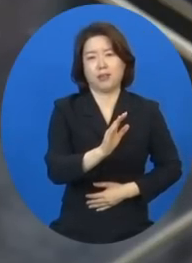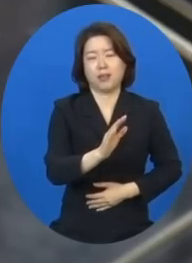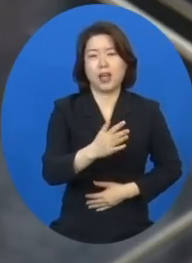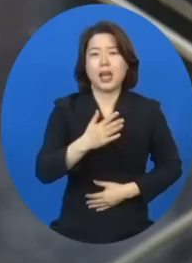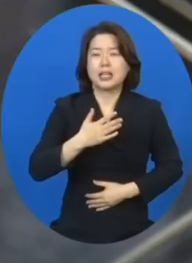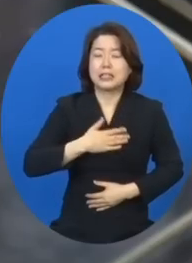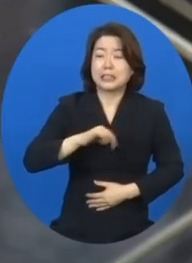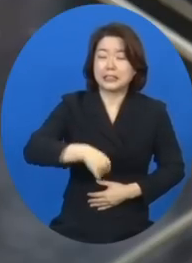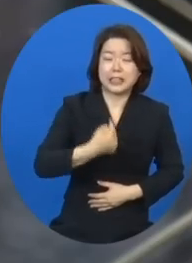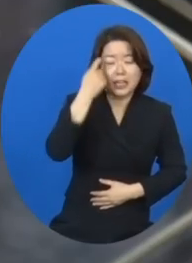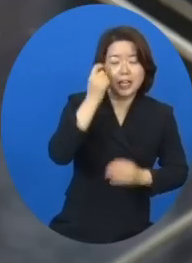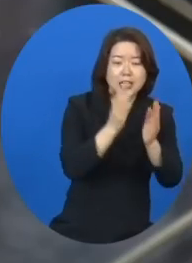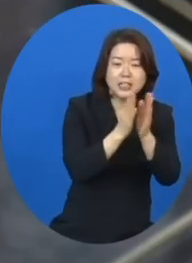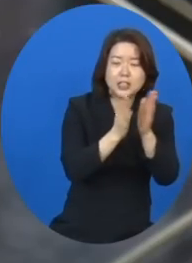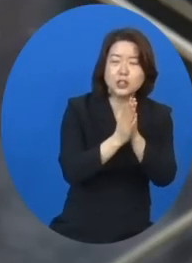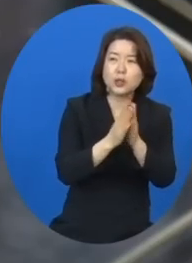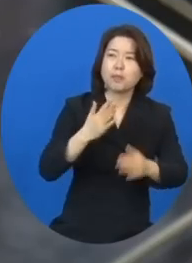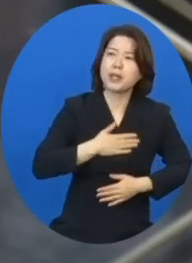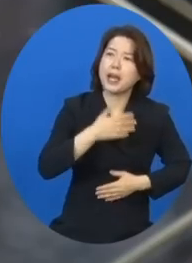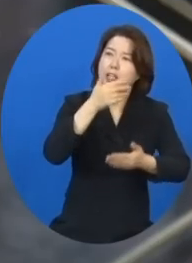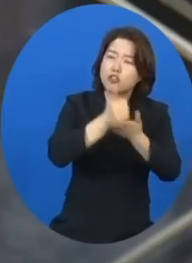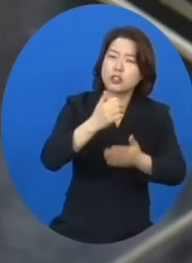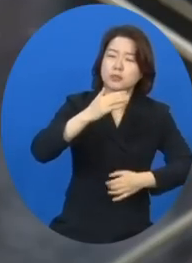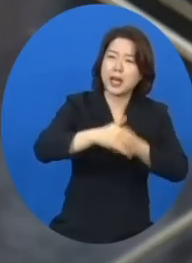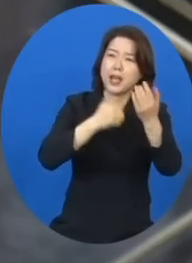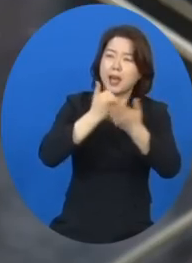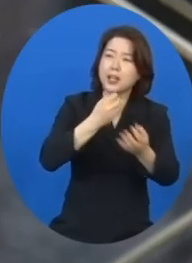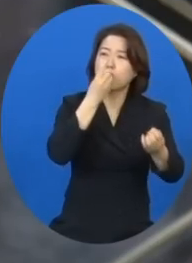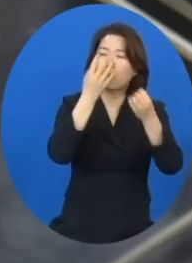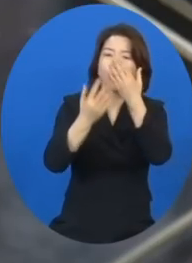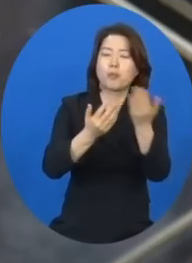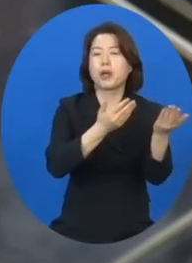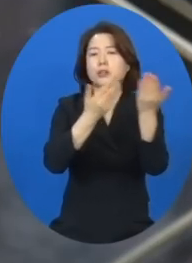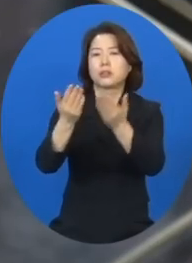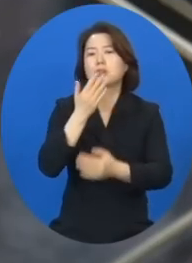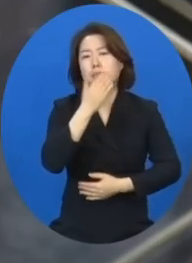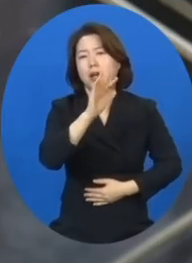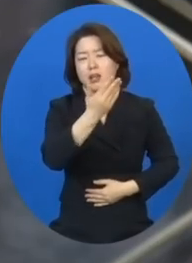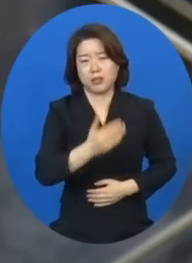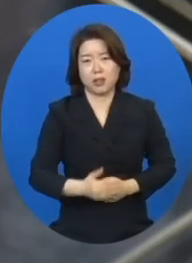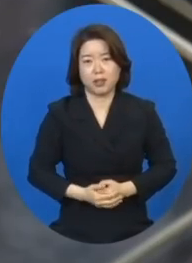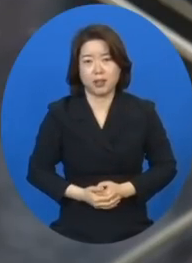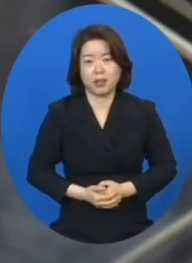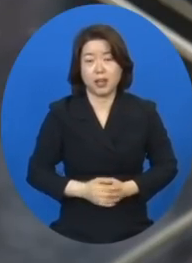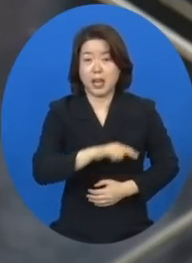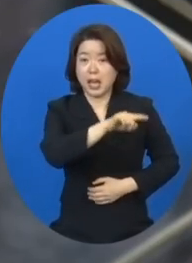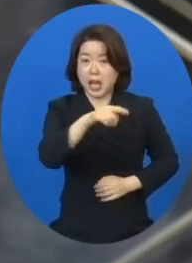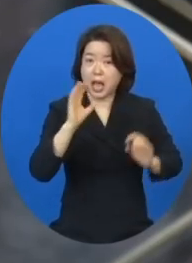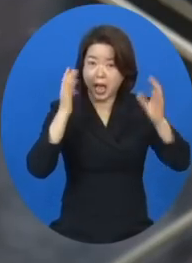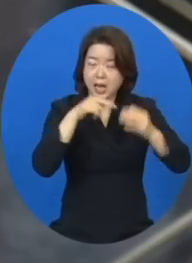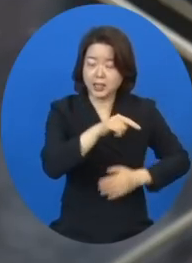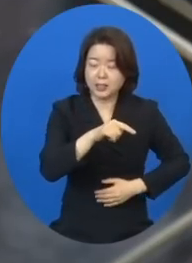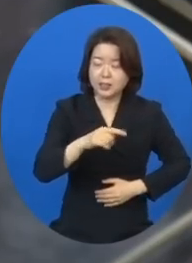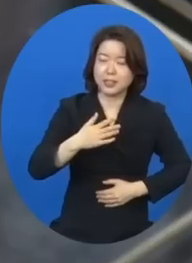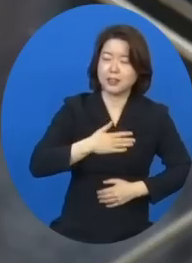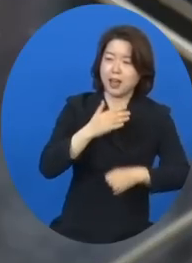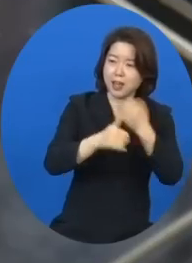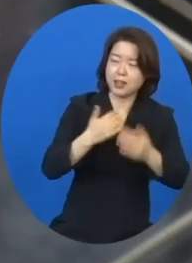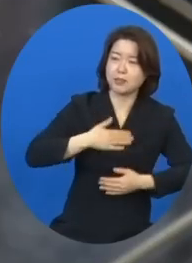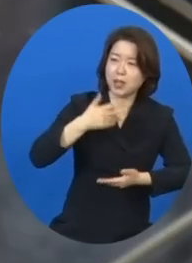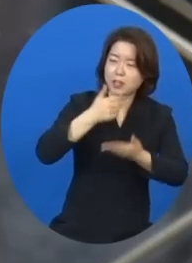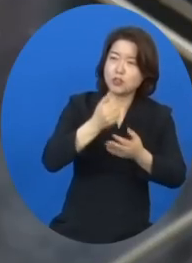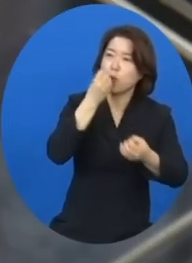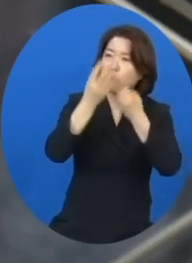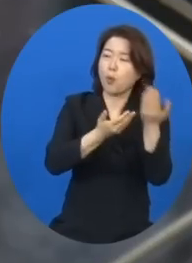주님을 고백할 수 있어야 하는 것을 말씀드리는 겁니다. 그들이 나의 하나님을 고백할 때 우리가 진정